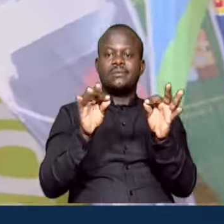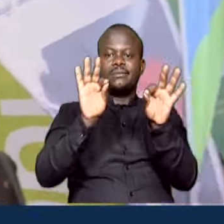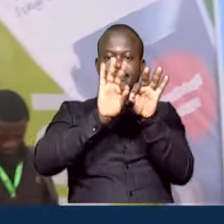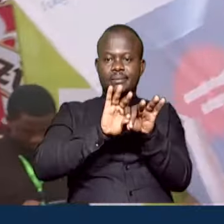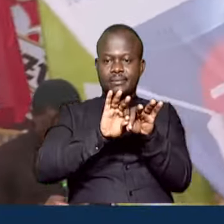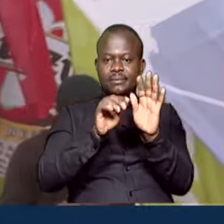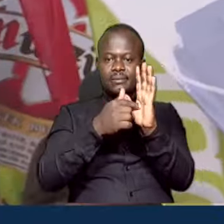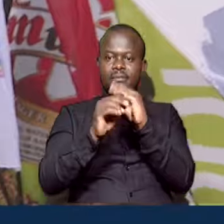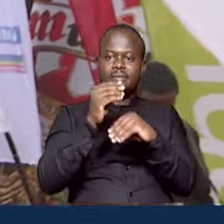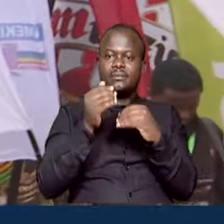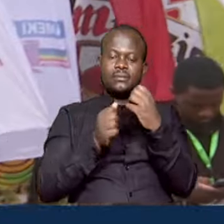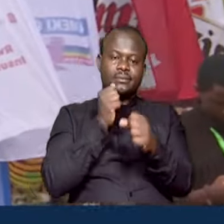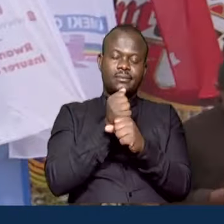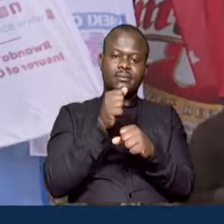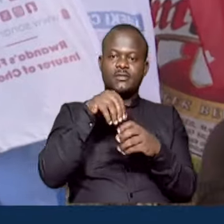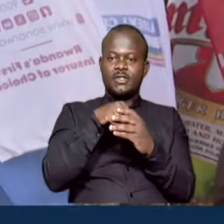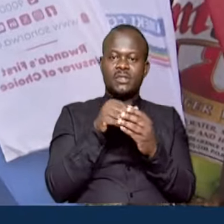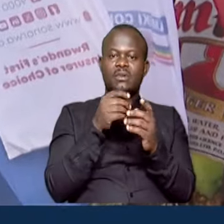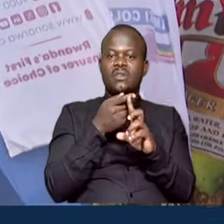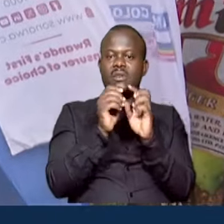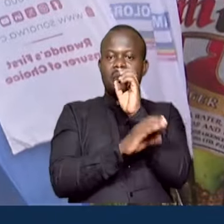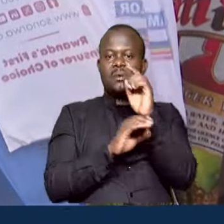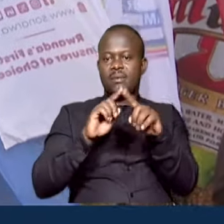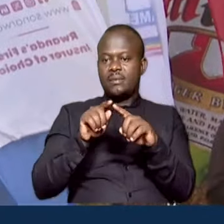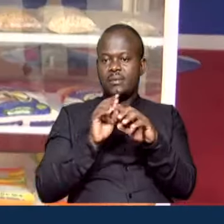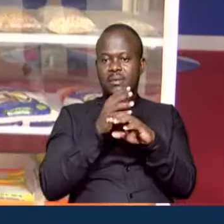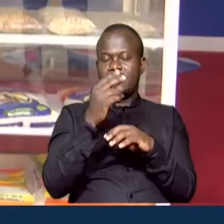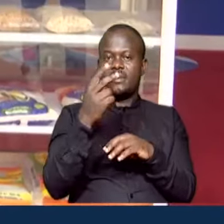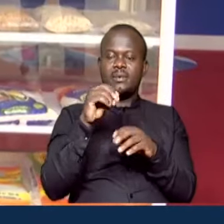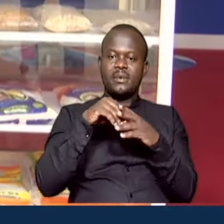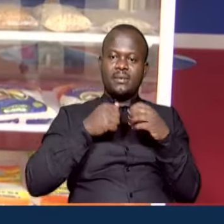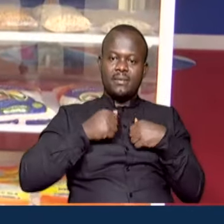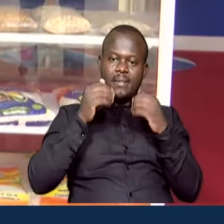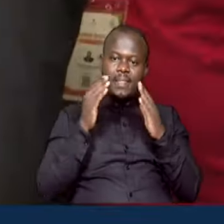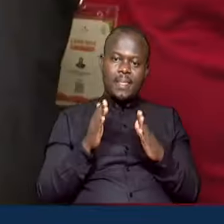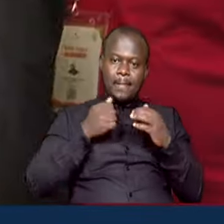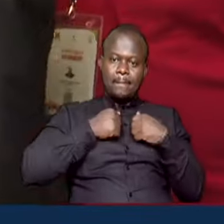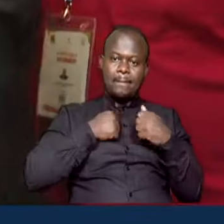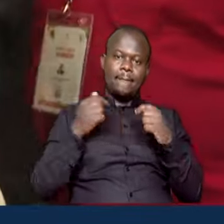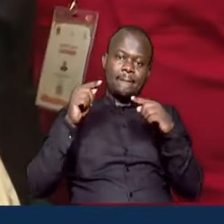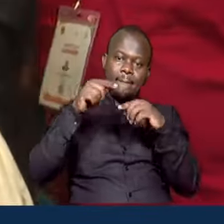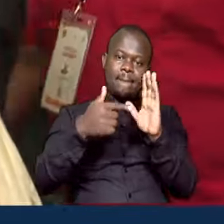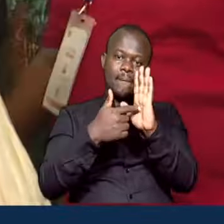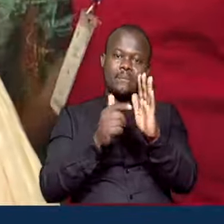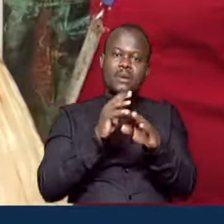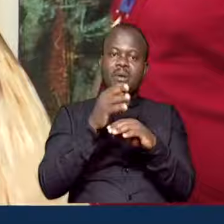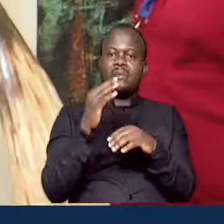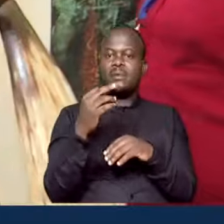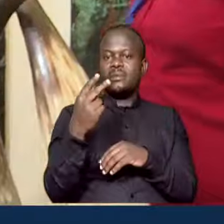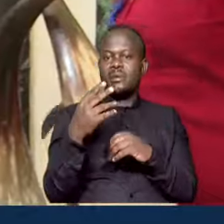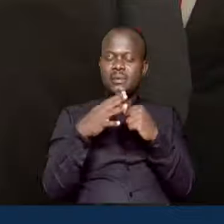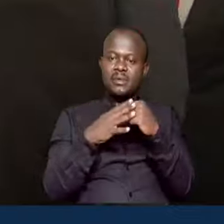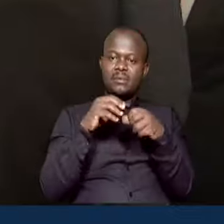Imurikagurisha ry'umwaka ryitabiriwe n'abaturutse mu bihugu bitandukanye biringa 20 harimo n'u Rwanda. Abanyarwanda baje kumurika ni 329 mu